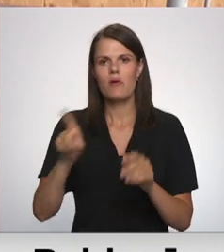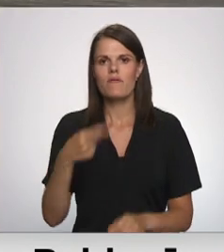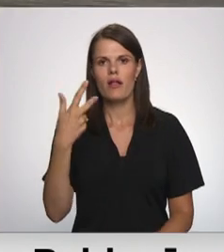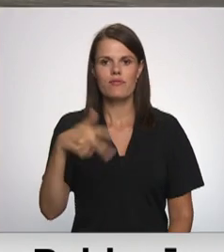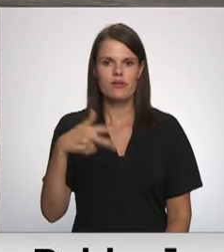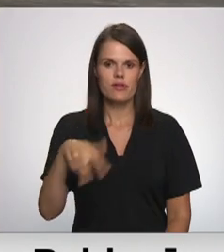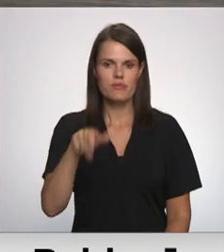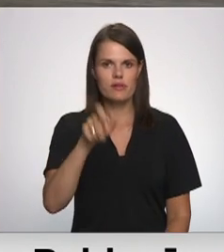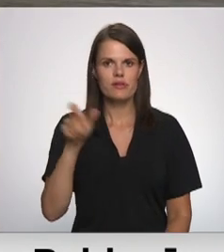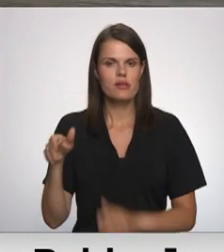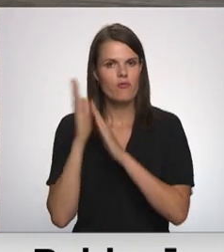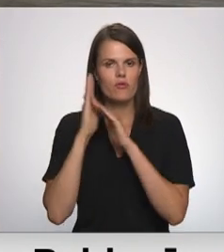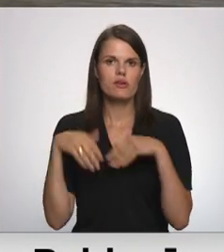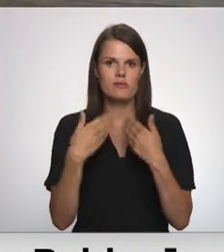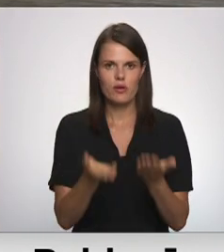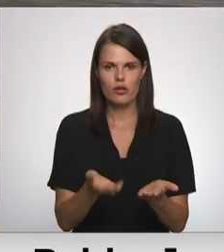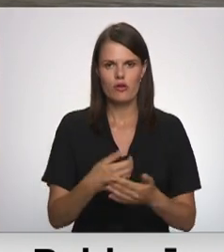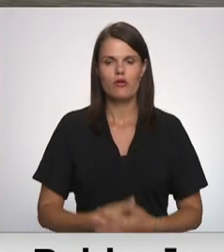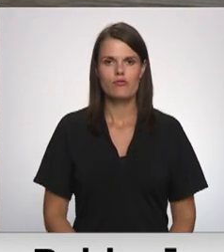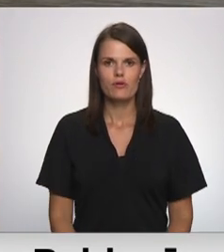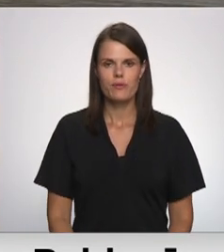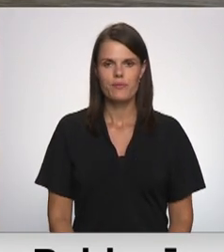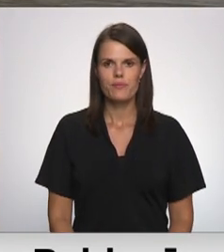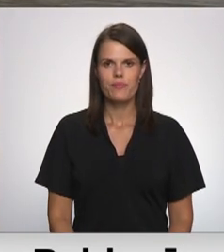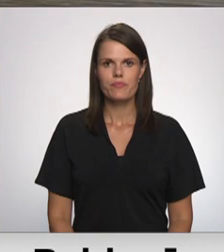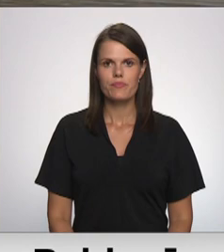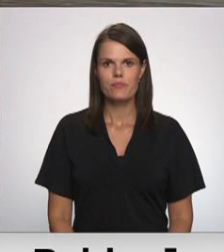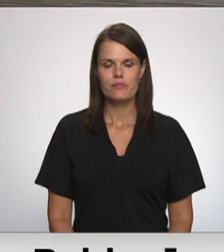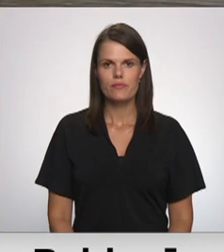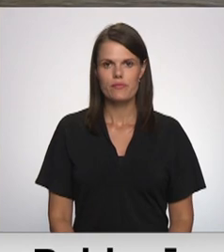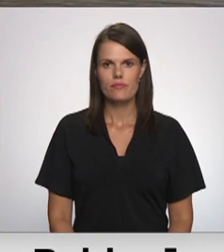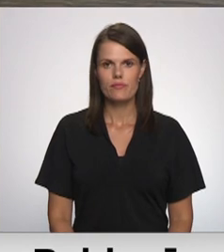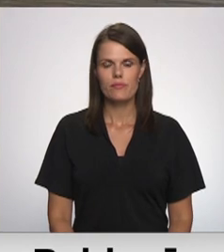30 cilvēku izmitināšanai. Sandra Leitāne, Andris Pāns, Vidzemes televīzija.